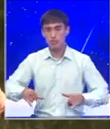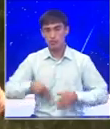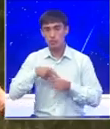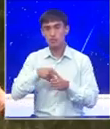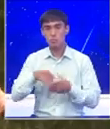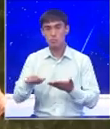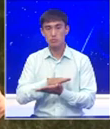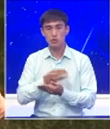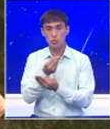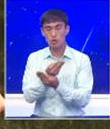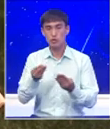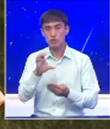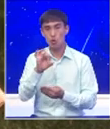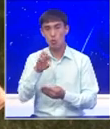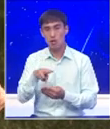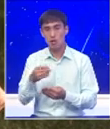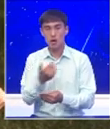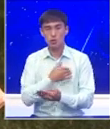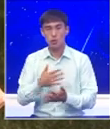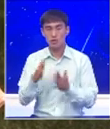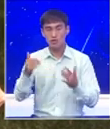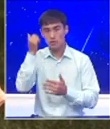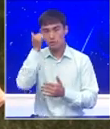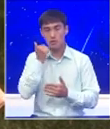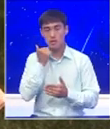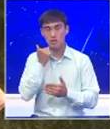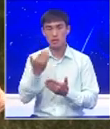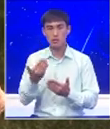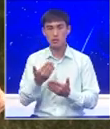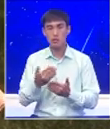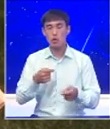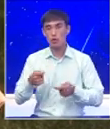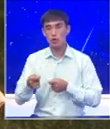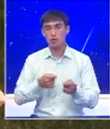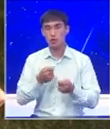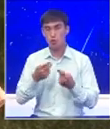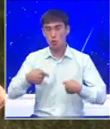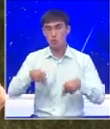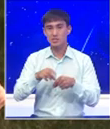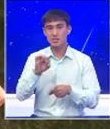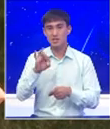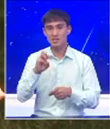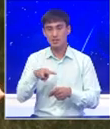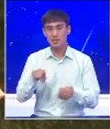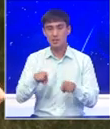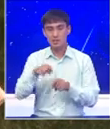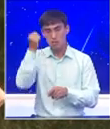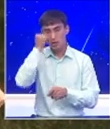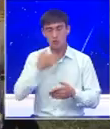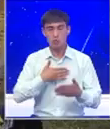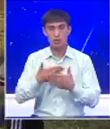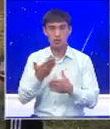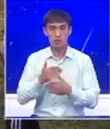ребенка бесплатно угощаются умалом. Хочу отдельно выразить искреннюю благодарность руководителю комплекса «Ярасыл», а также благодарю